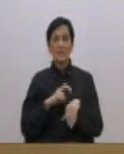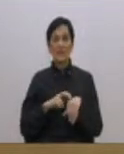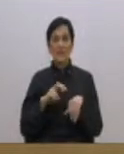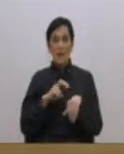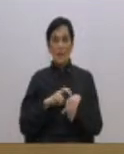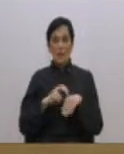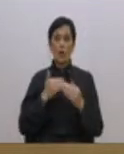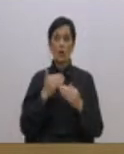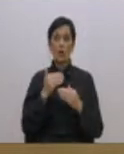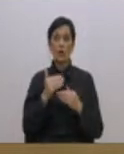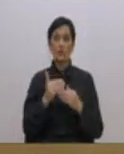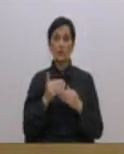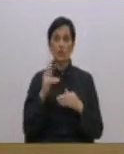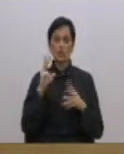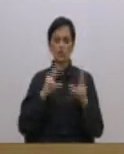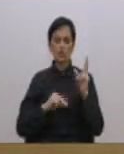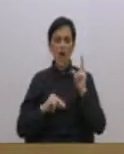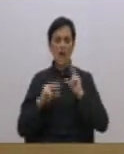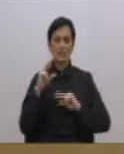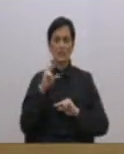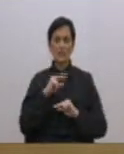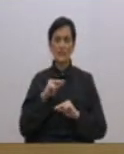პოტენციალი ის რომ